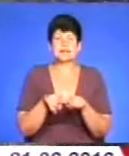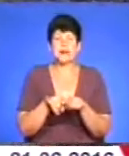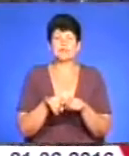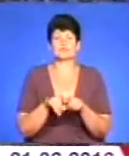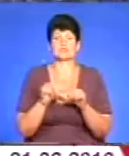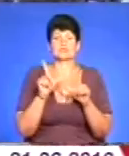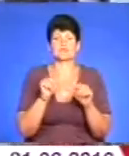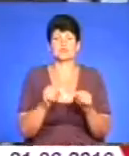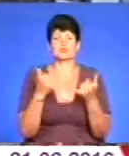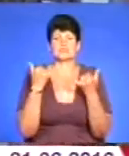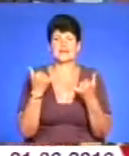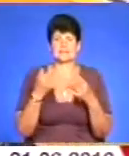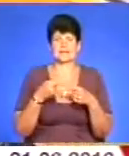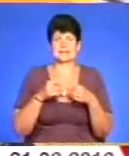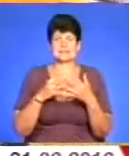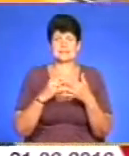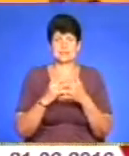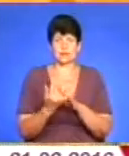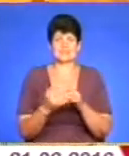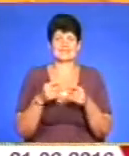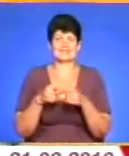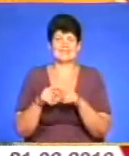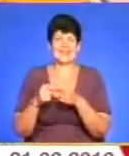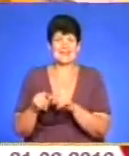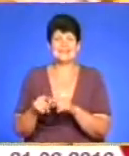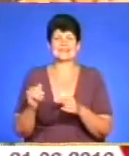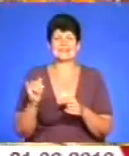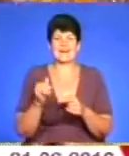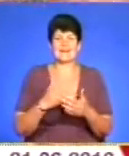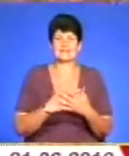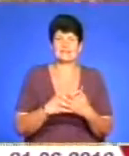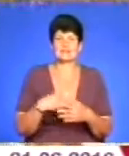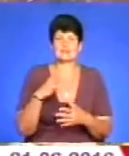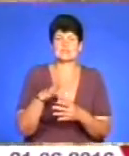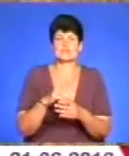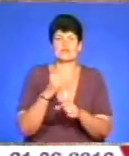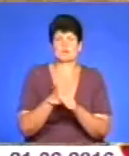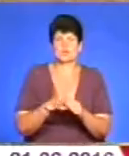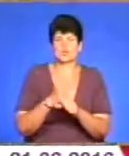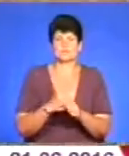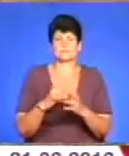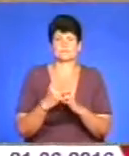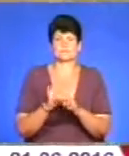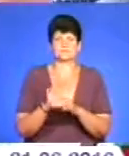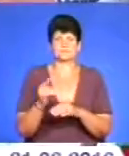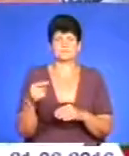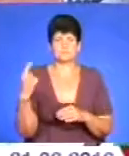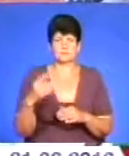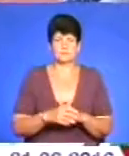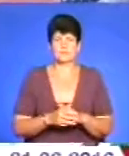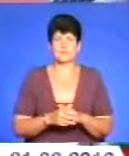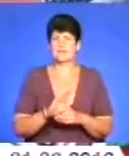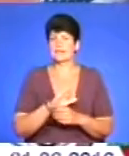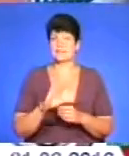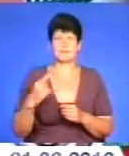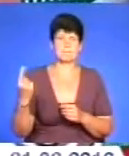виставку сучасної сільгосптехніки та демоцентр компанії «Агроскоп», яка активно співпрацює з аграріями Тернопільщини. На перший рік